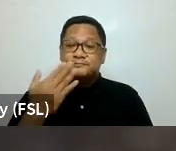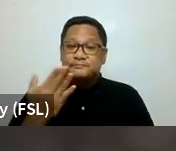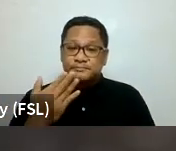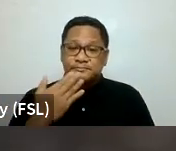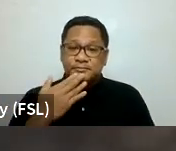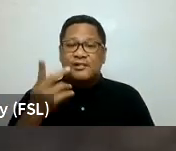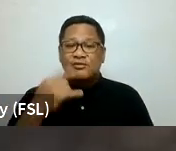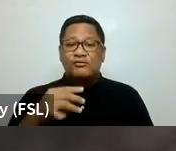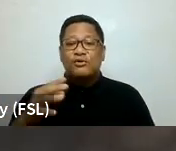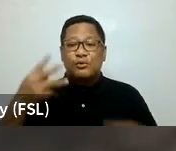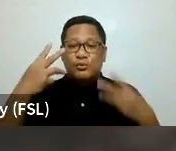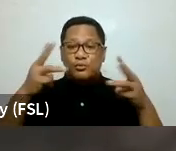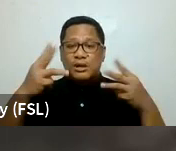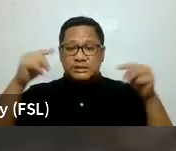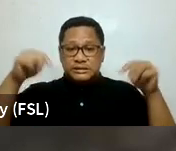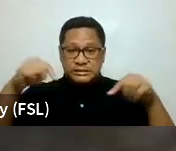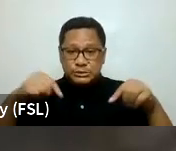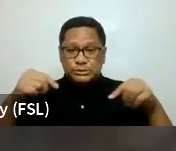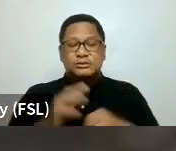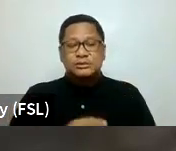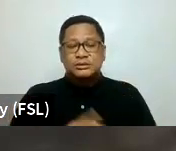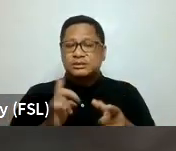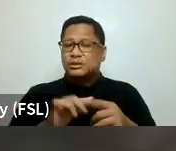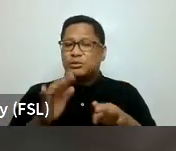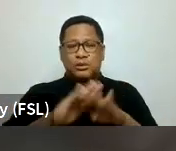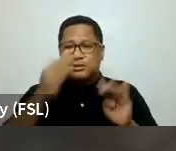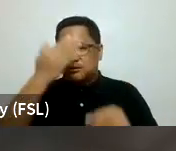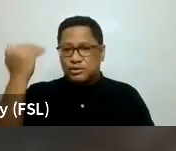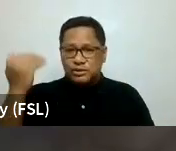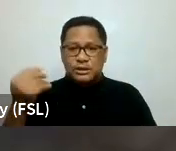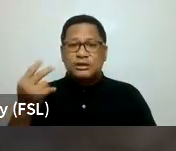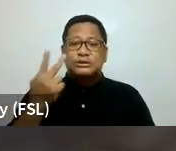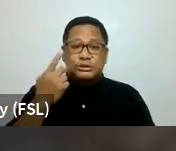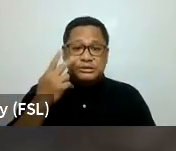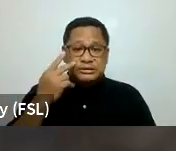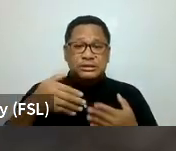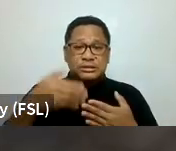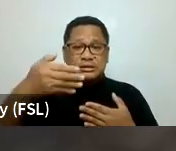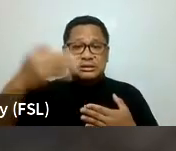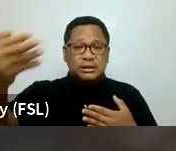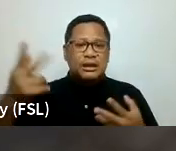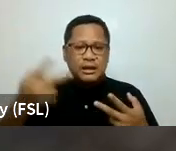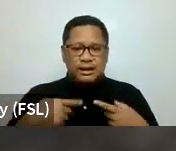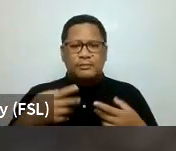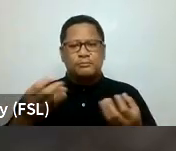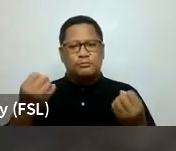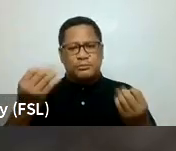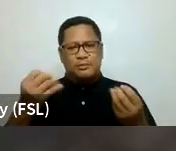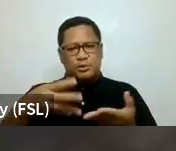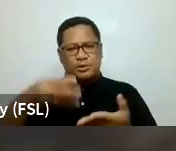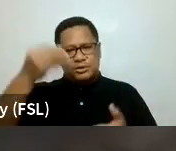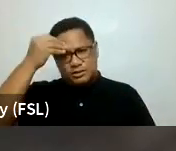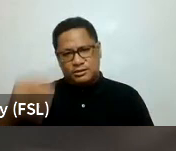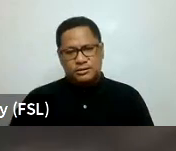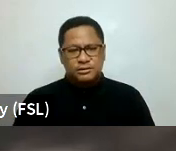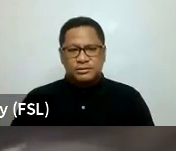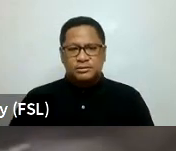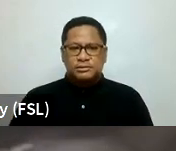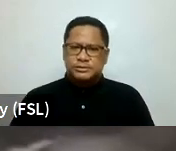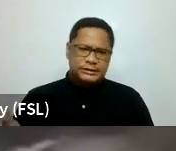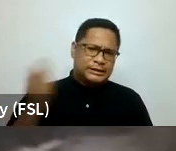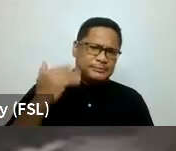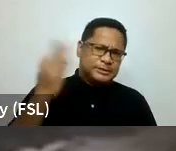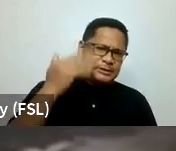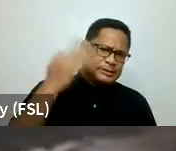sa panonood niyo ng Agri-7. At huwag na huwag niyo kakalimutan subaybayan pa ito lalo dahil mas marami pa kayo matututunan. Oh,